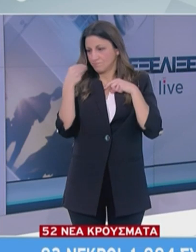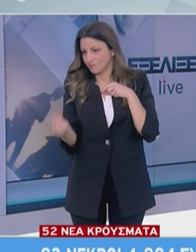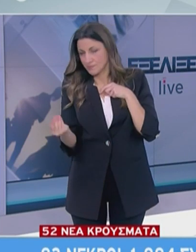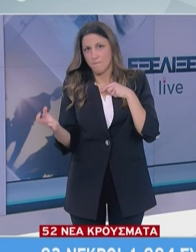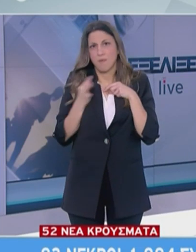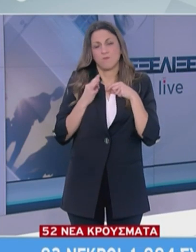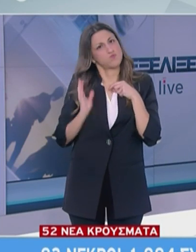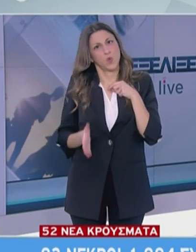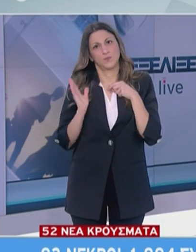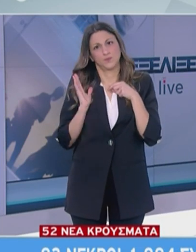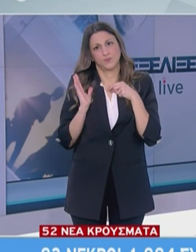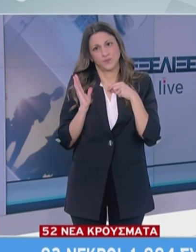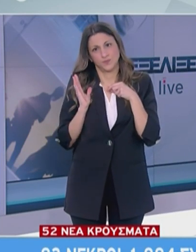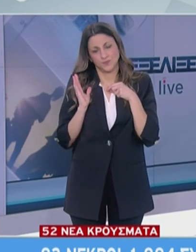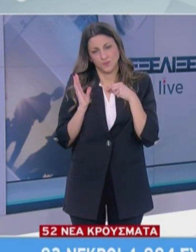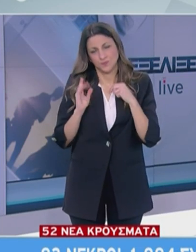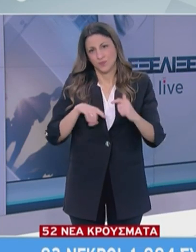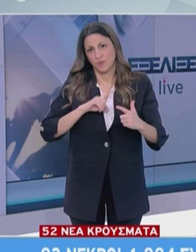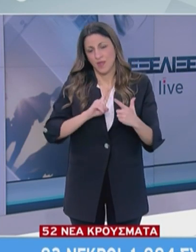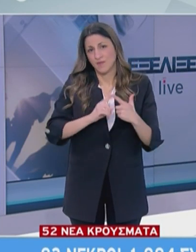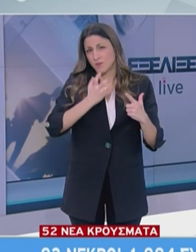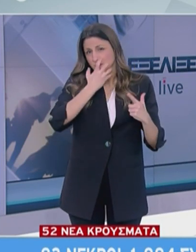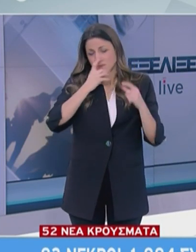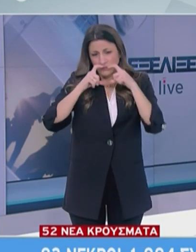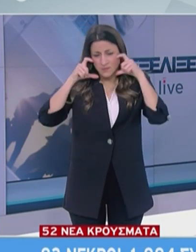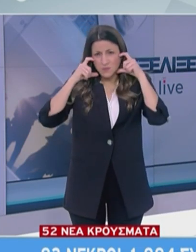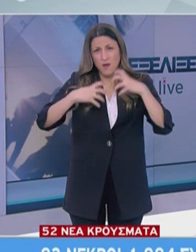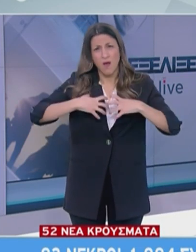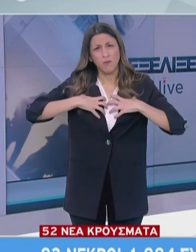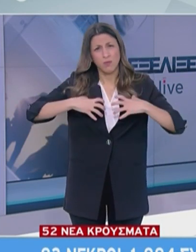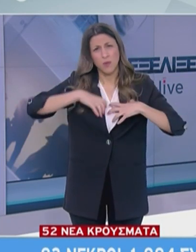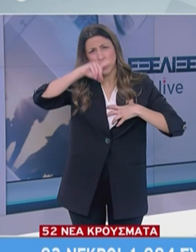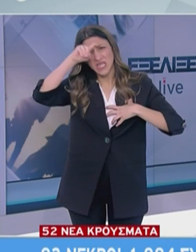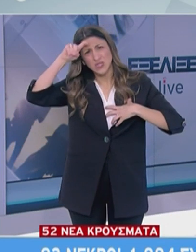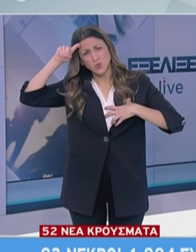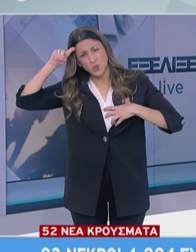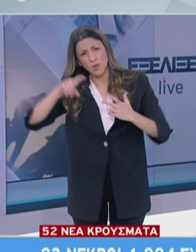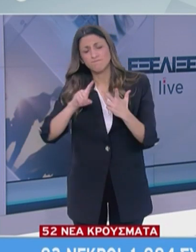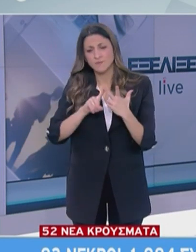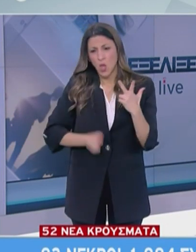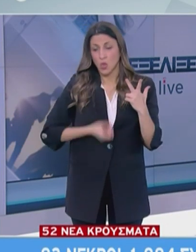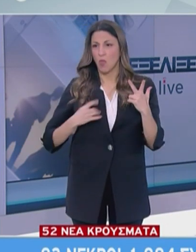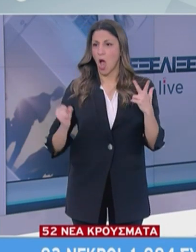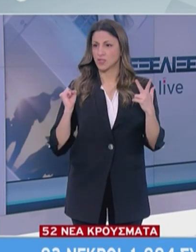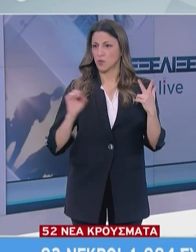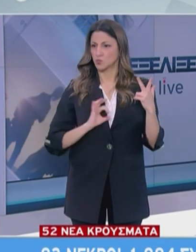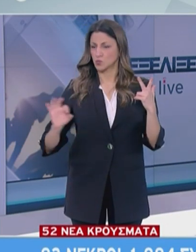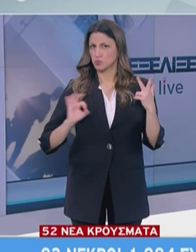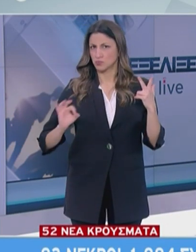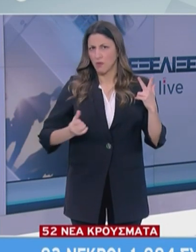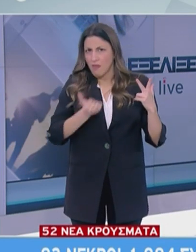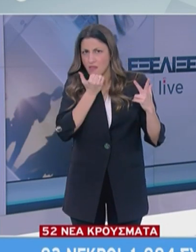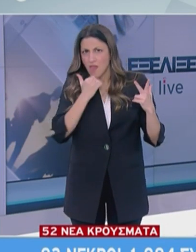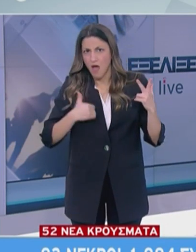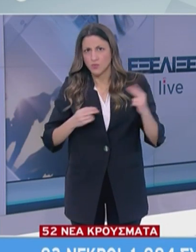στο πρόσωπό σου. Δυσκολία στην αναπνοή από τη χρήση μάσκας, ψευδής αίσθηση ασφάλειας, η οποία θα οδηγήσει σε